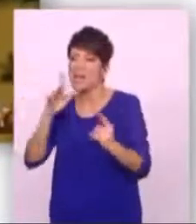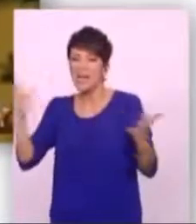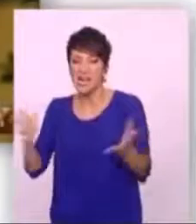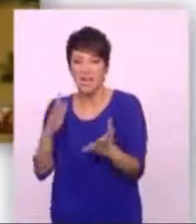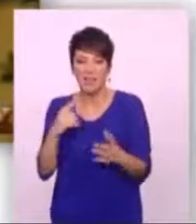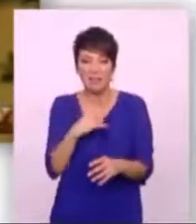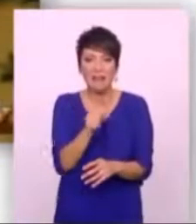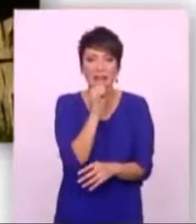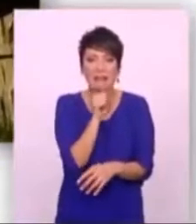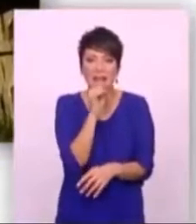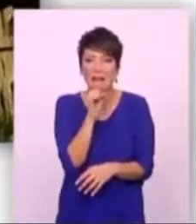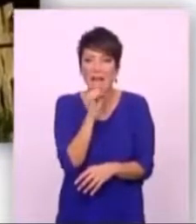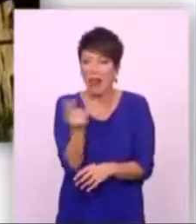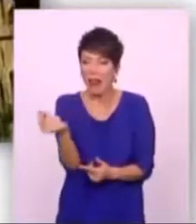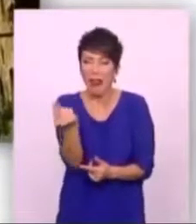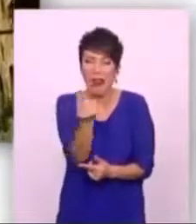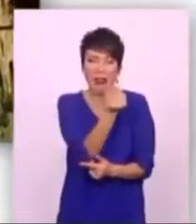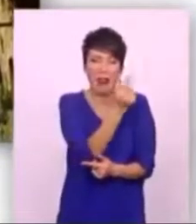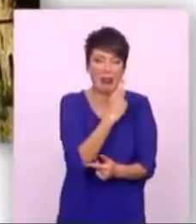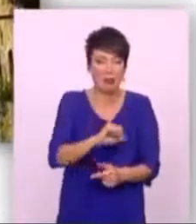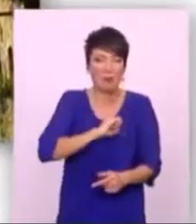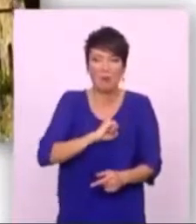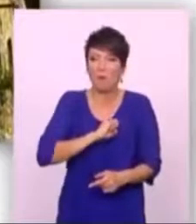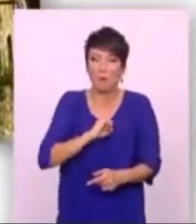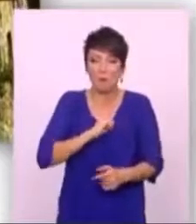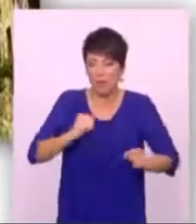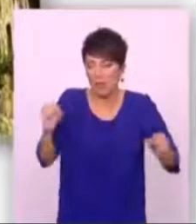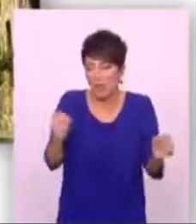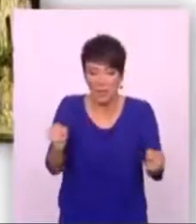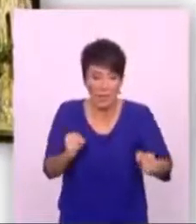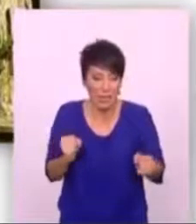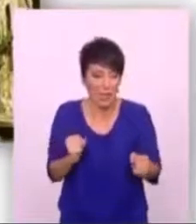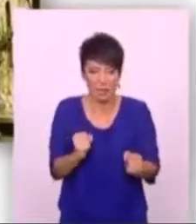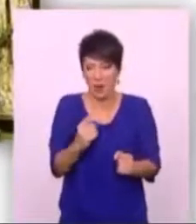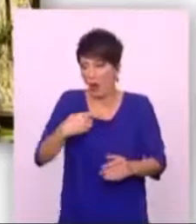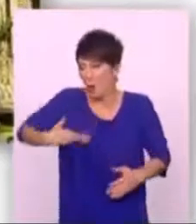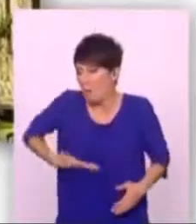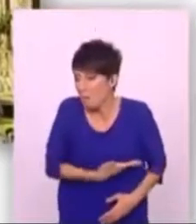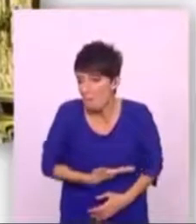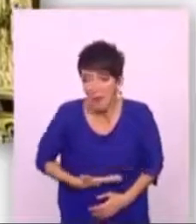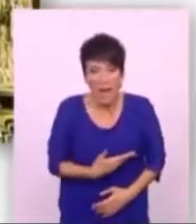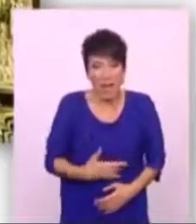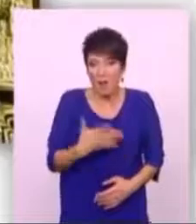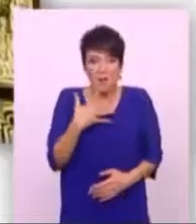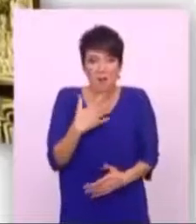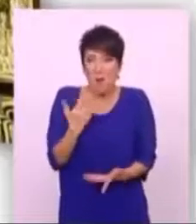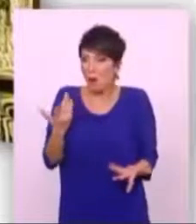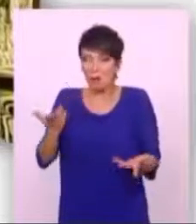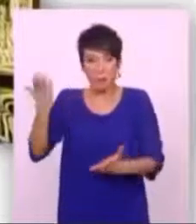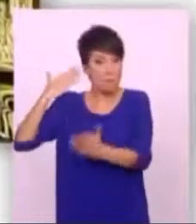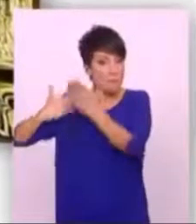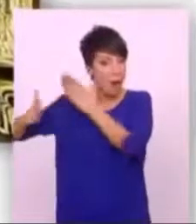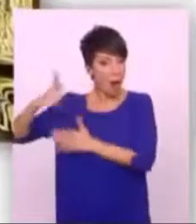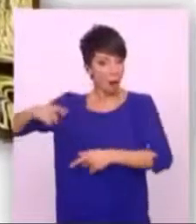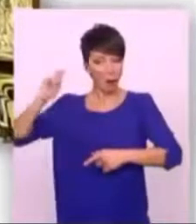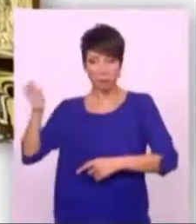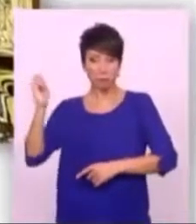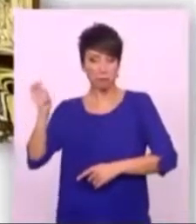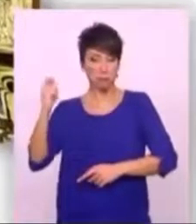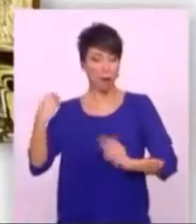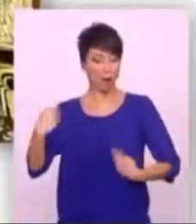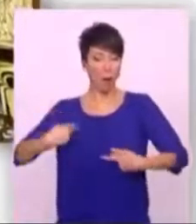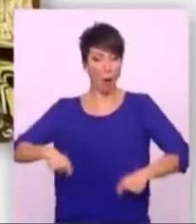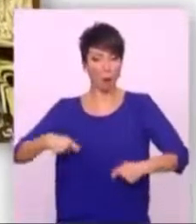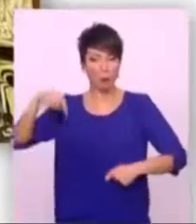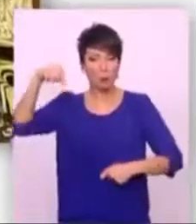φροντίδα. Δυστυχώς όμως ο χρόνος στην πραγματικότητα δεν έχει σταματήσει. Και βεβαίως δεν γυρίζει πίσω. Και έτσι το